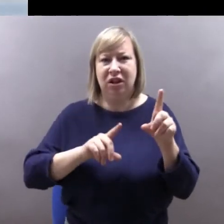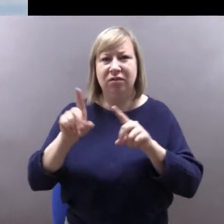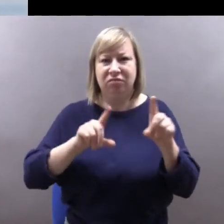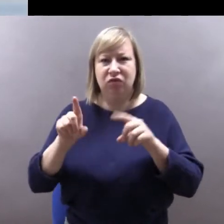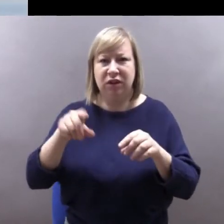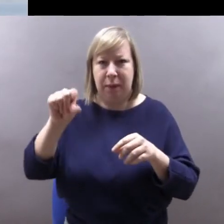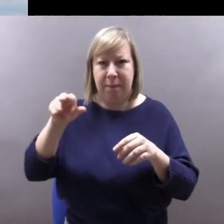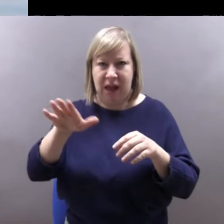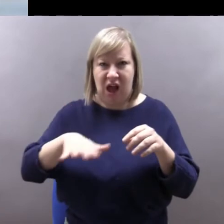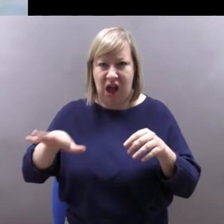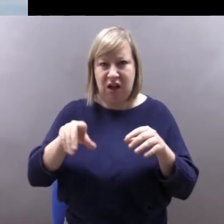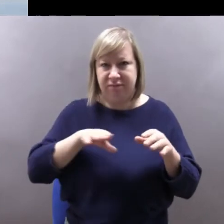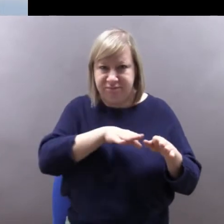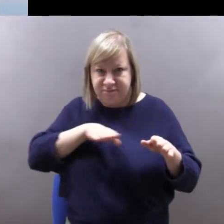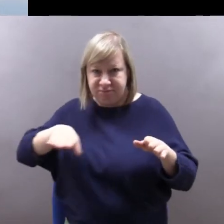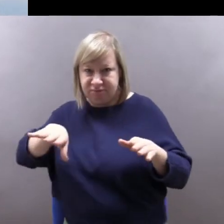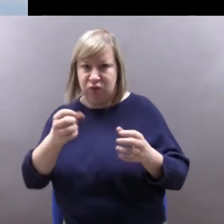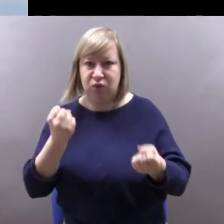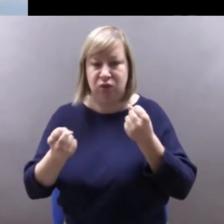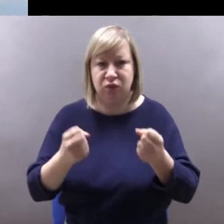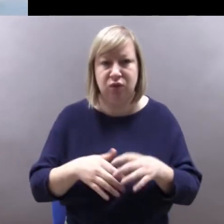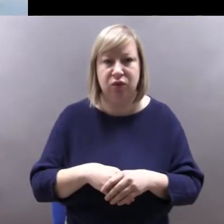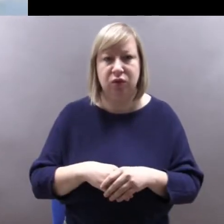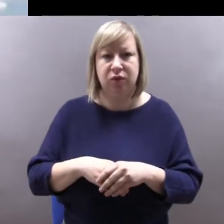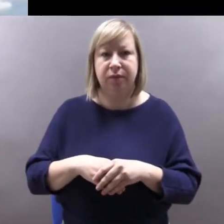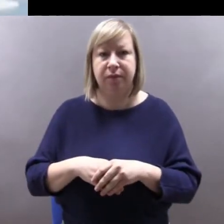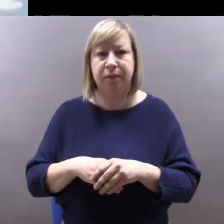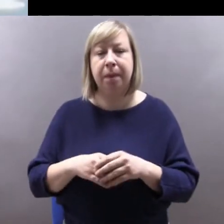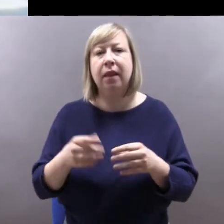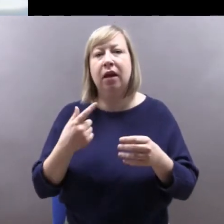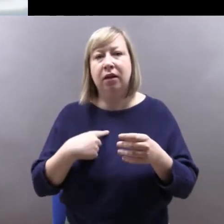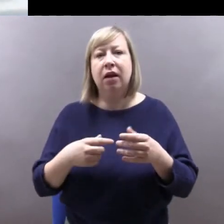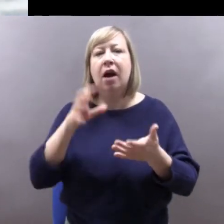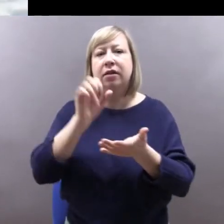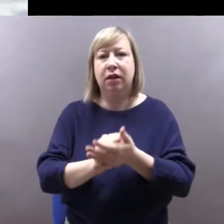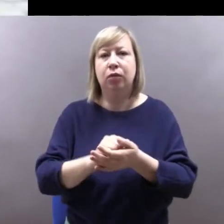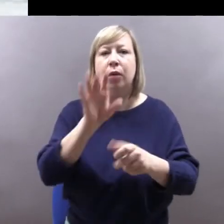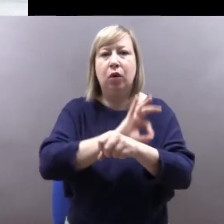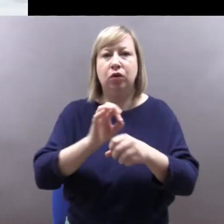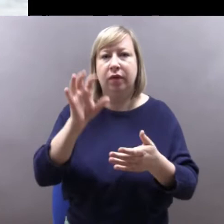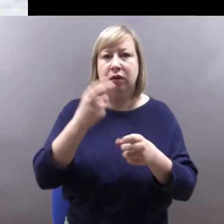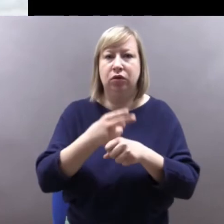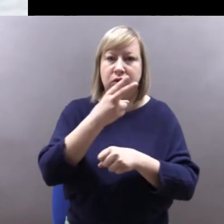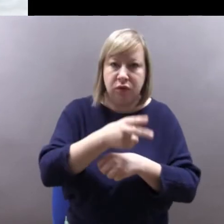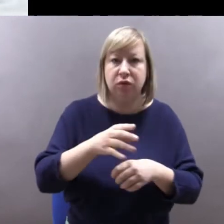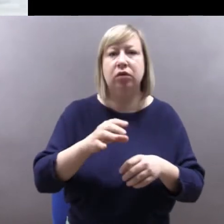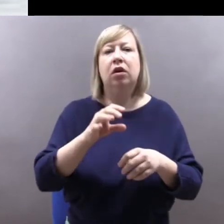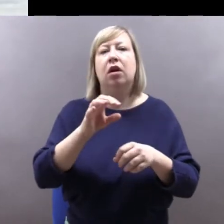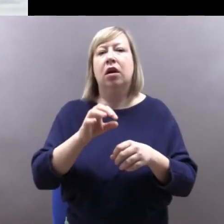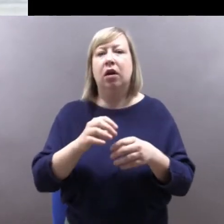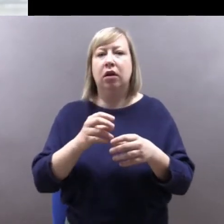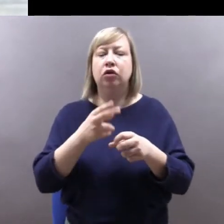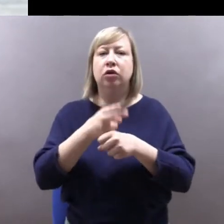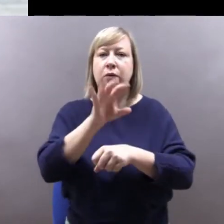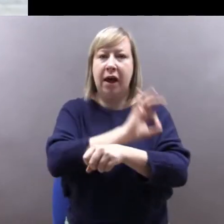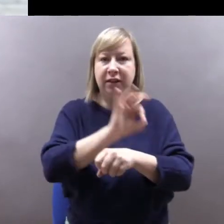dorywczo, wcześniej można powiedzieć zawodowo, audytowaniem dostępności przestrzeni pod